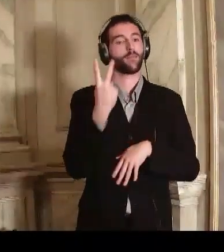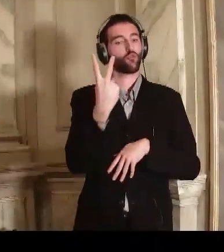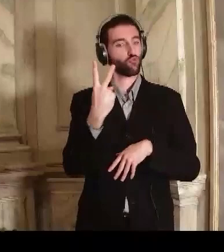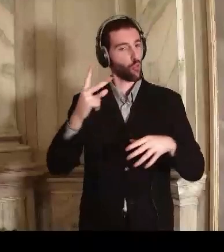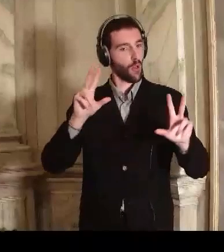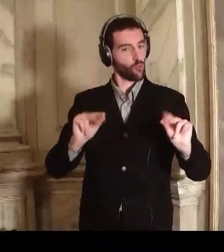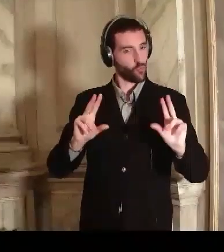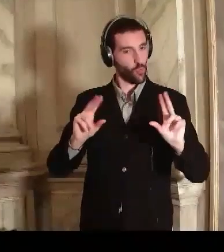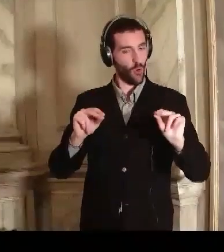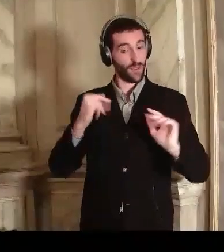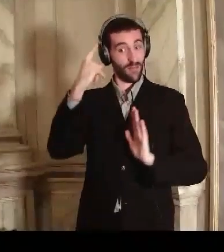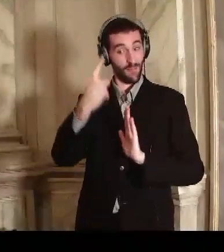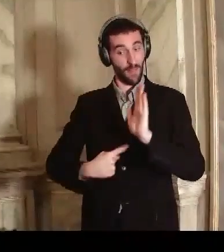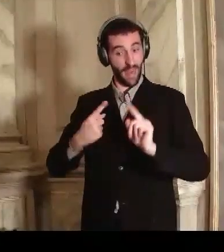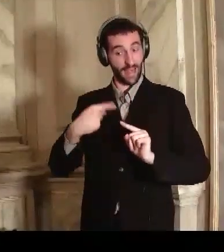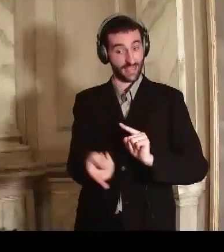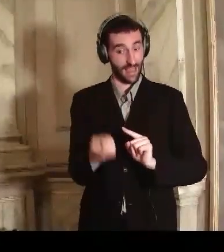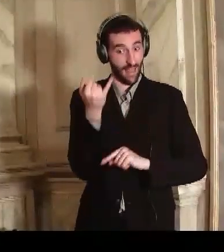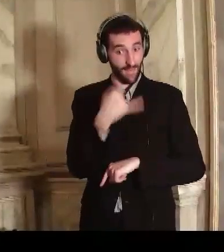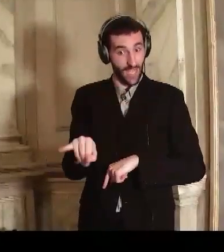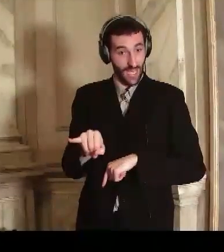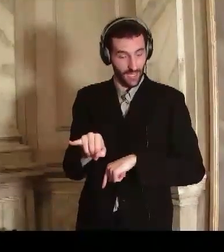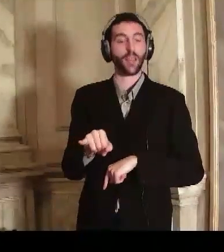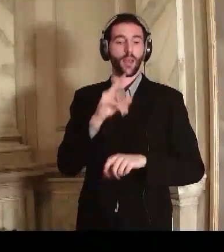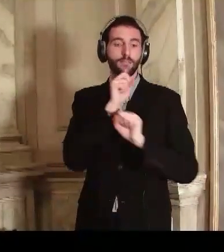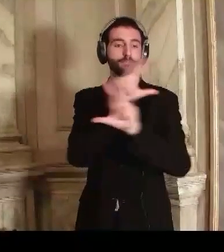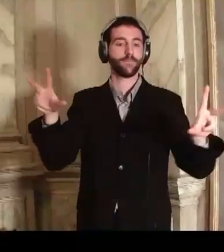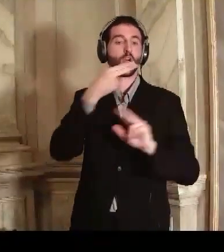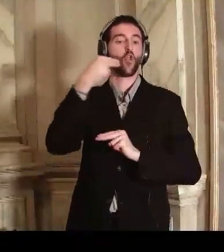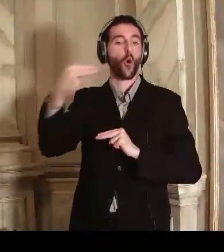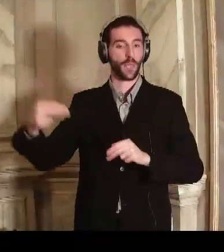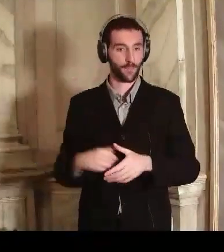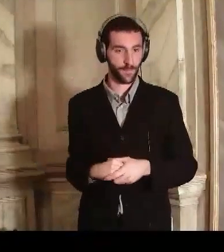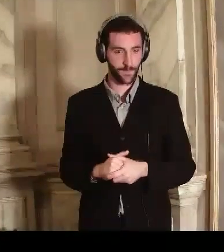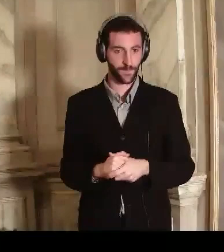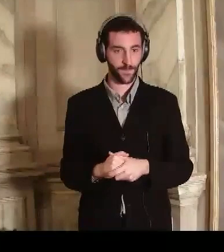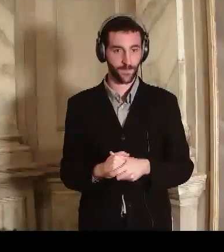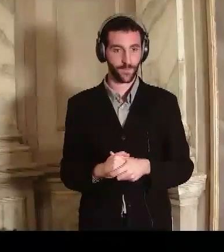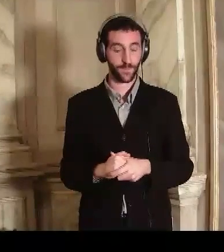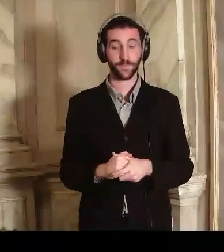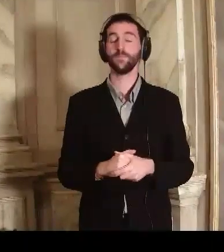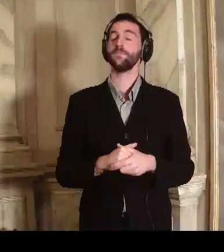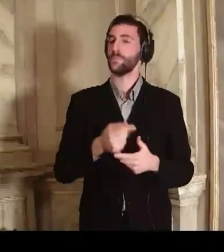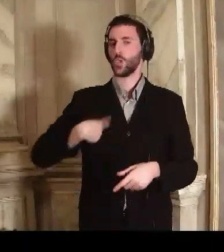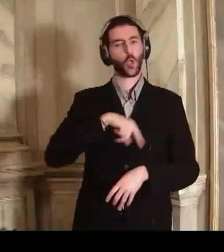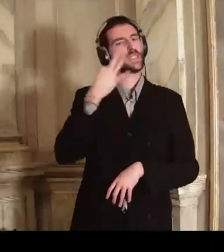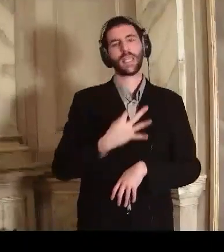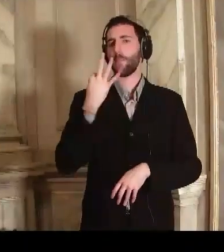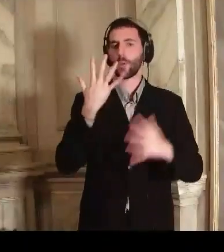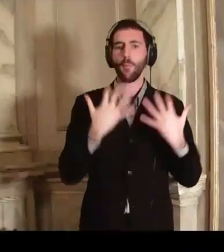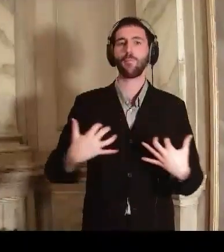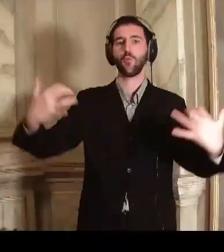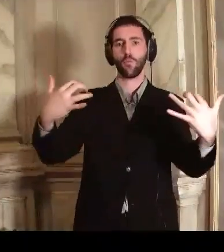fine mese l'annuncio dei loro nomi. Per le nostre rassegne di film sulla danza hanno sempre vantato un pubblico coinvolto fin dal